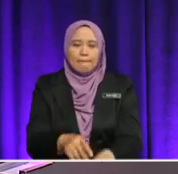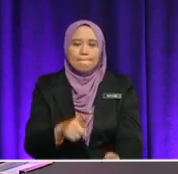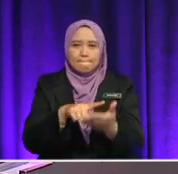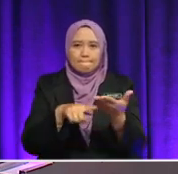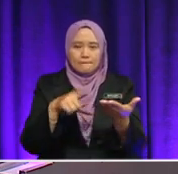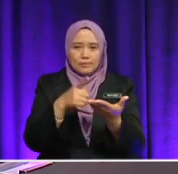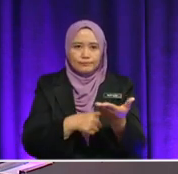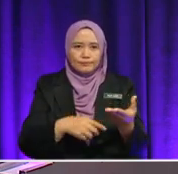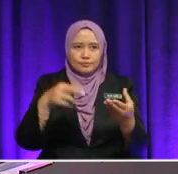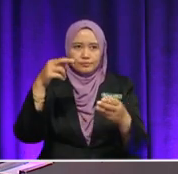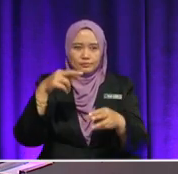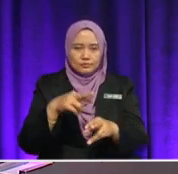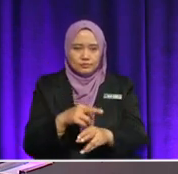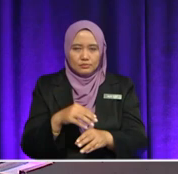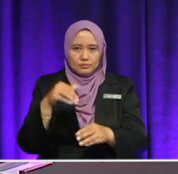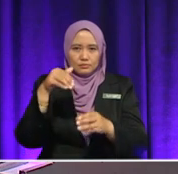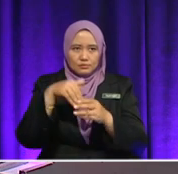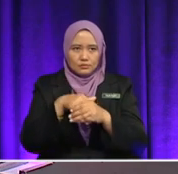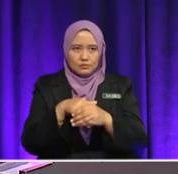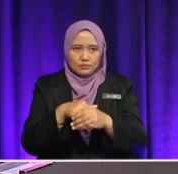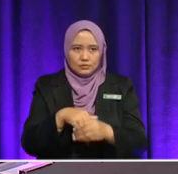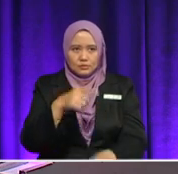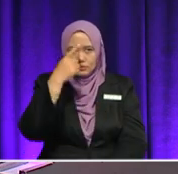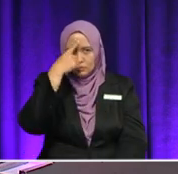untuk apa lambang demografi